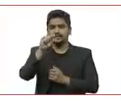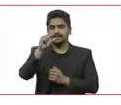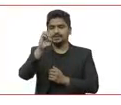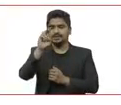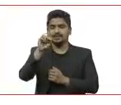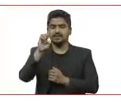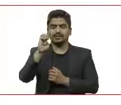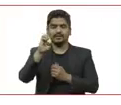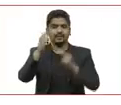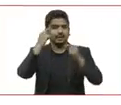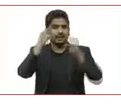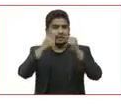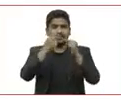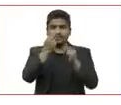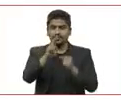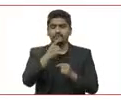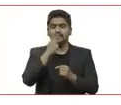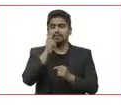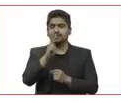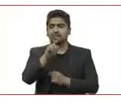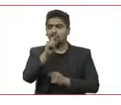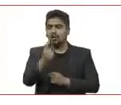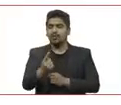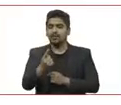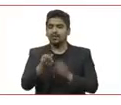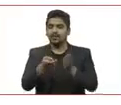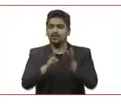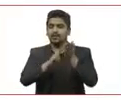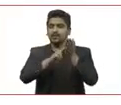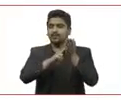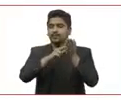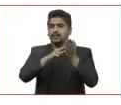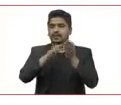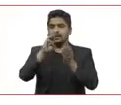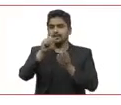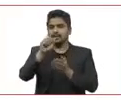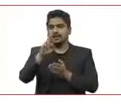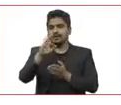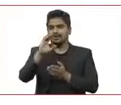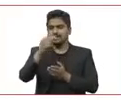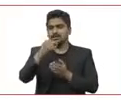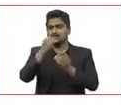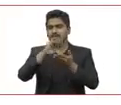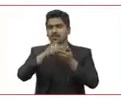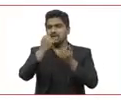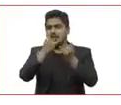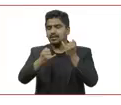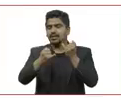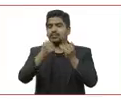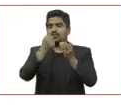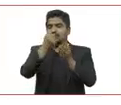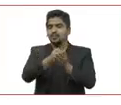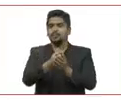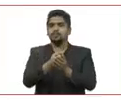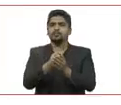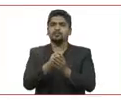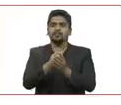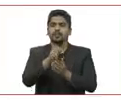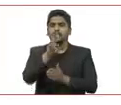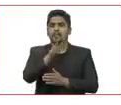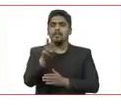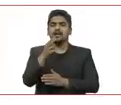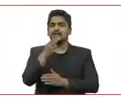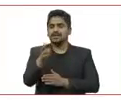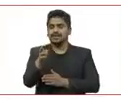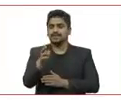नेगेटिभको मात्रा थियो भने यसको मात्रा हप्ता बढ्दै जाँदा मार्च महिनाको अन्त्यसम्म आउँदा 12औं हप्तामा आउँदा चाहिँ 22